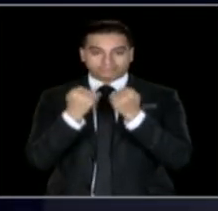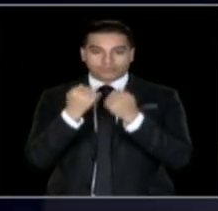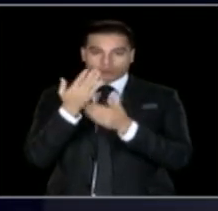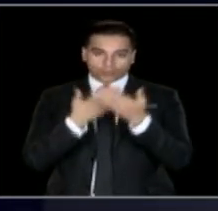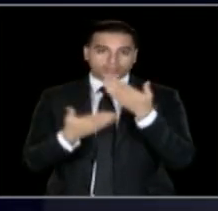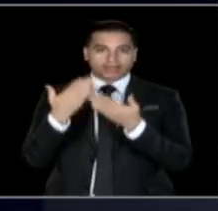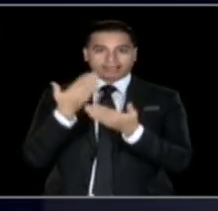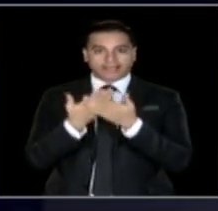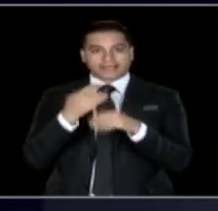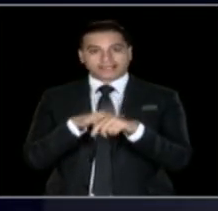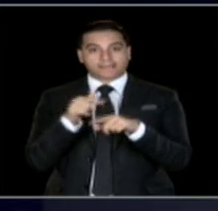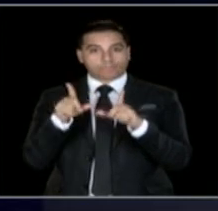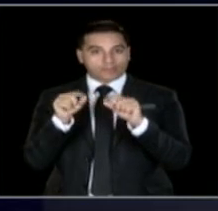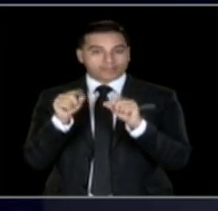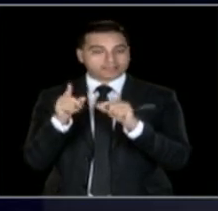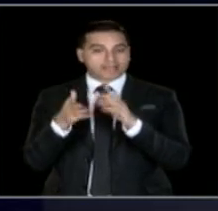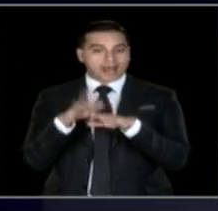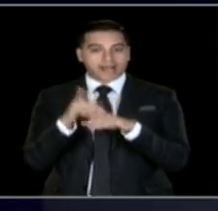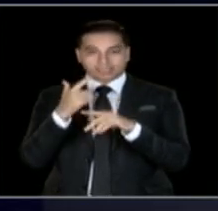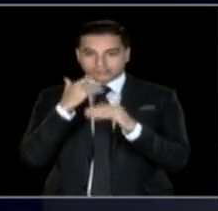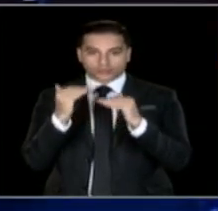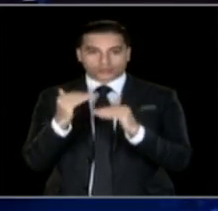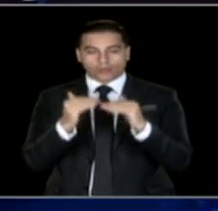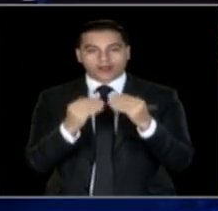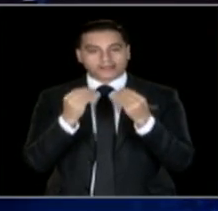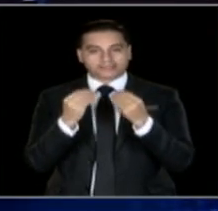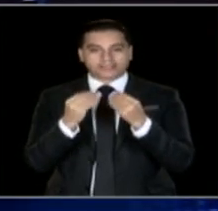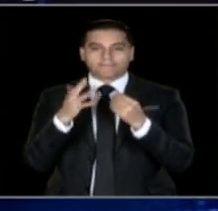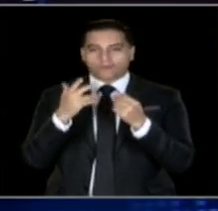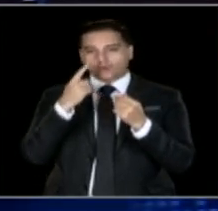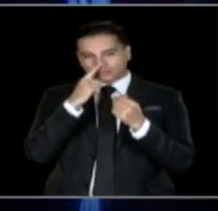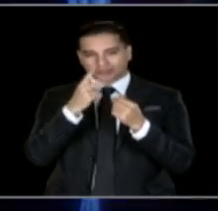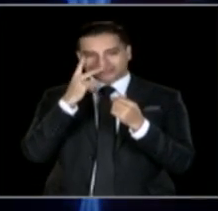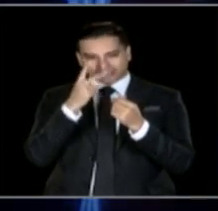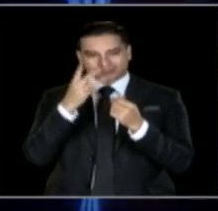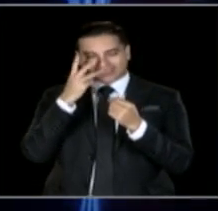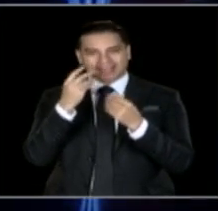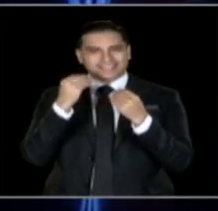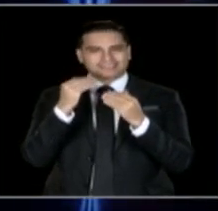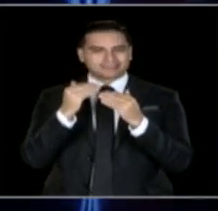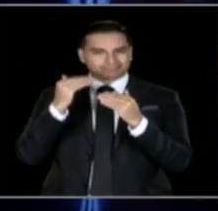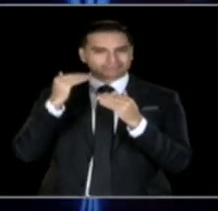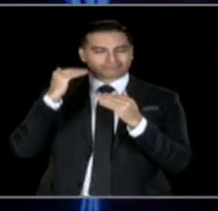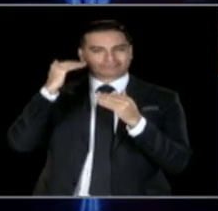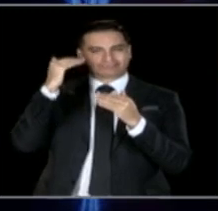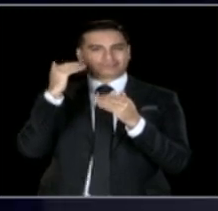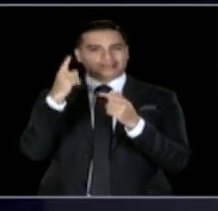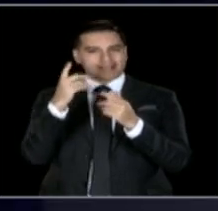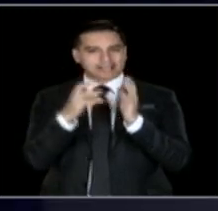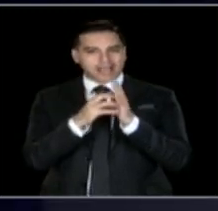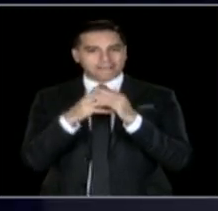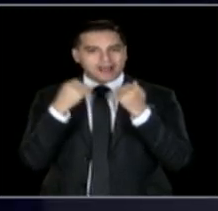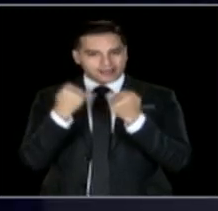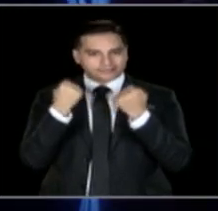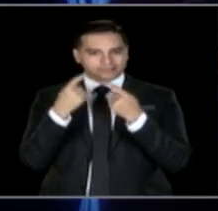تاني. الميزة إن انتوا لسه كلكم صغيرين، يعني أولى ثانوي تانية ثانوي، يعني عندكم فرصة إن انتوا تستعدوا